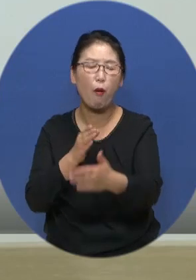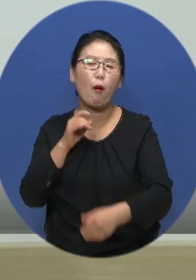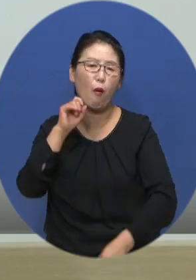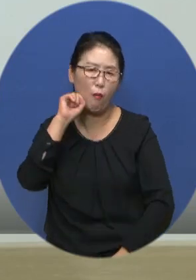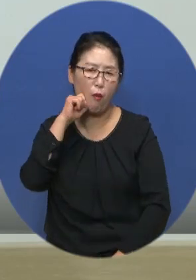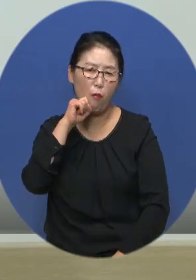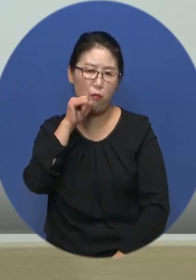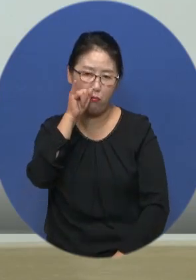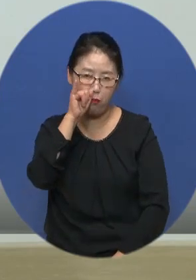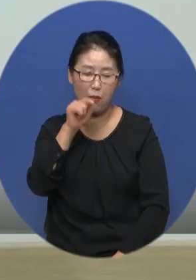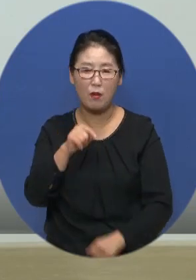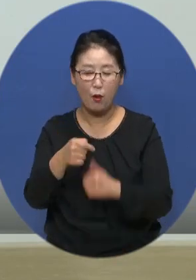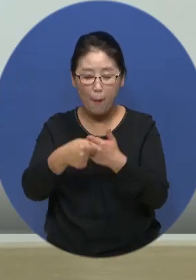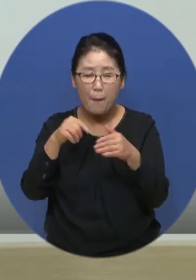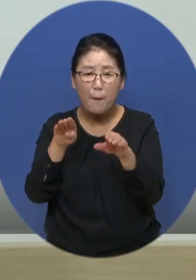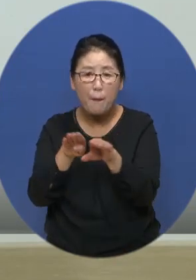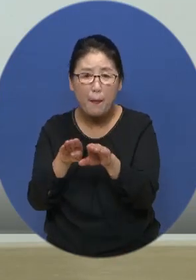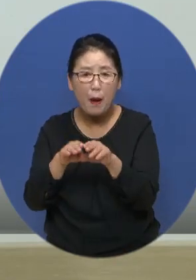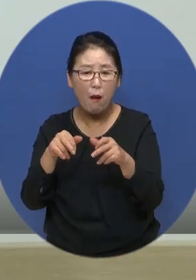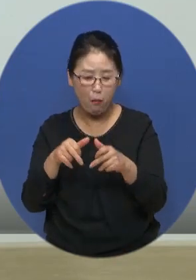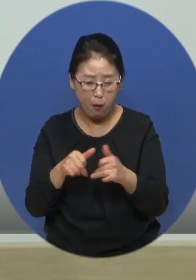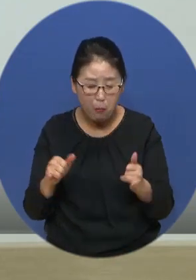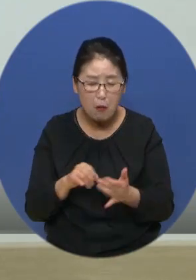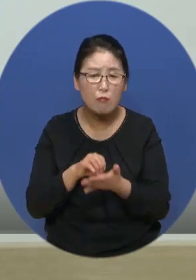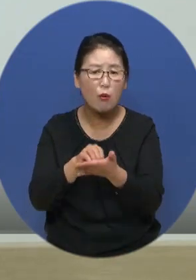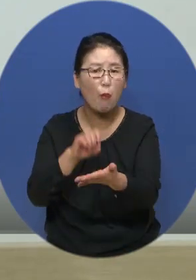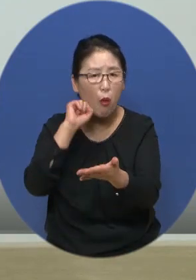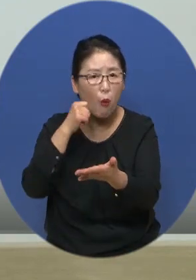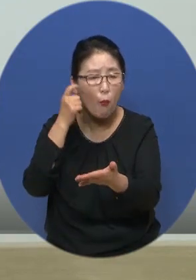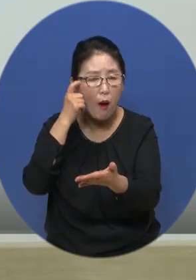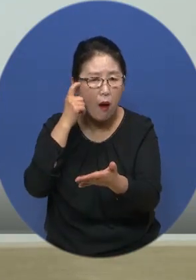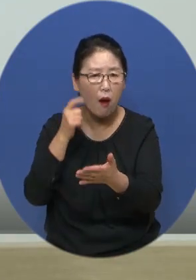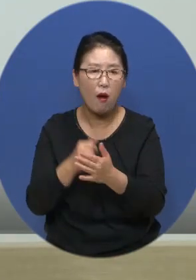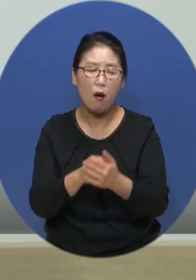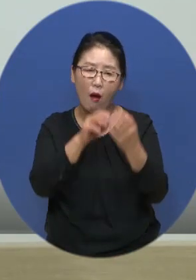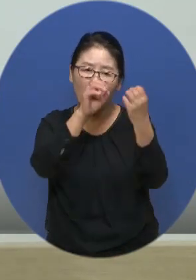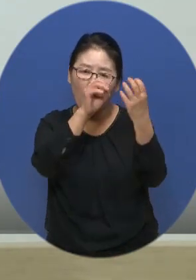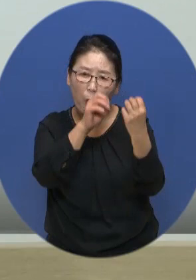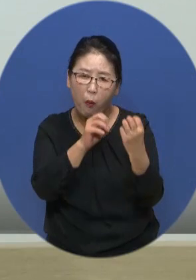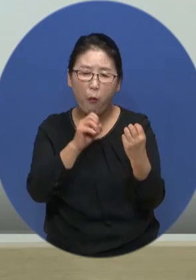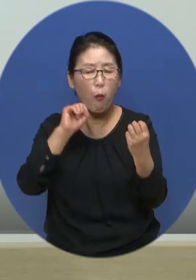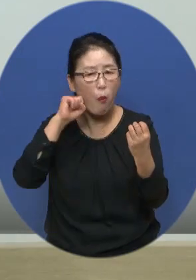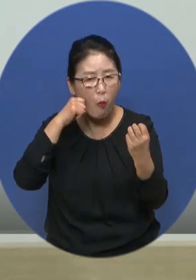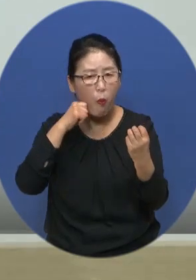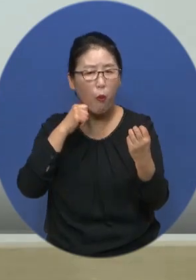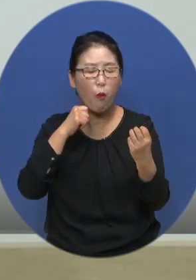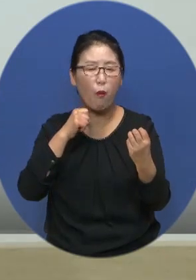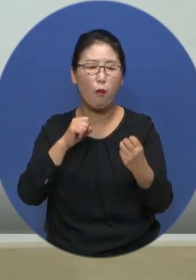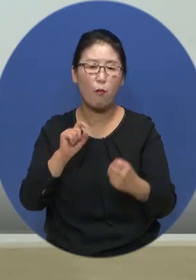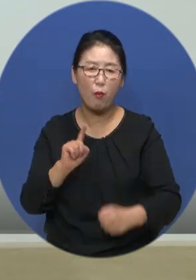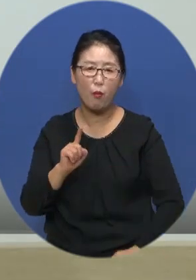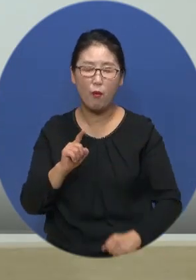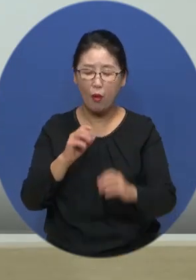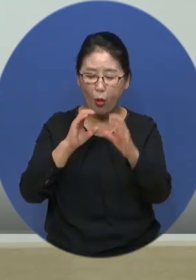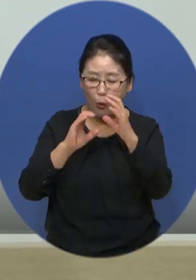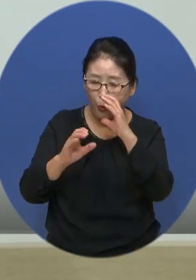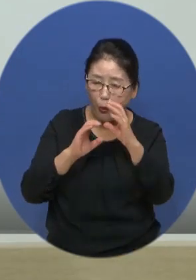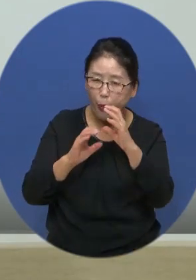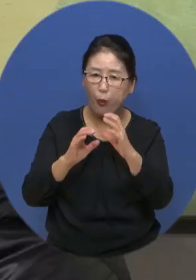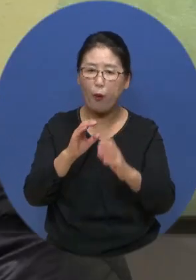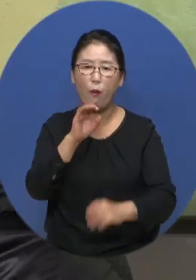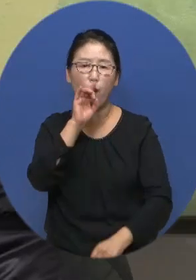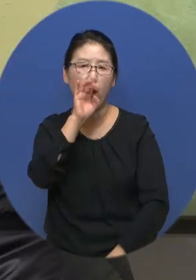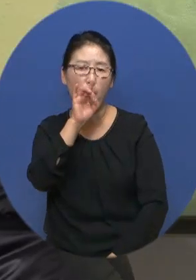우리 자폐성 장애인들은 더 어렵습니다. 남들하고 대화도 안 되고 그다음에 남들과 소통도 안 되기 때문에